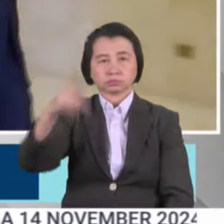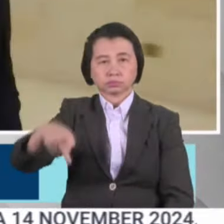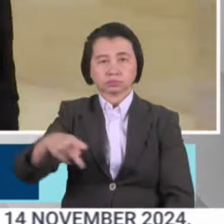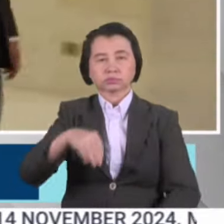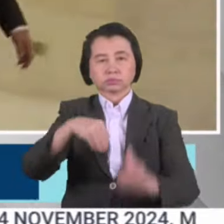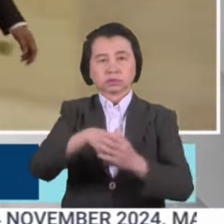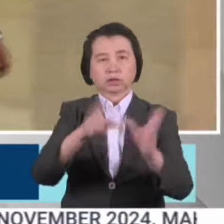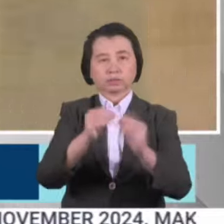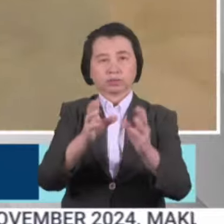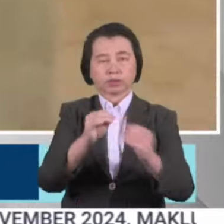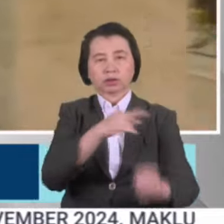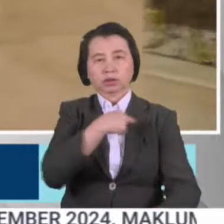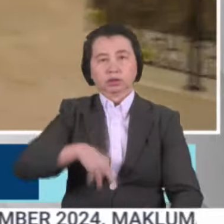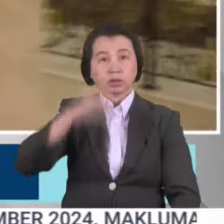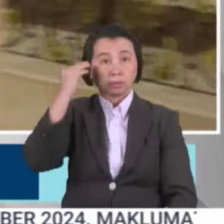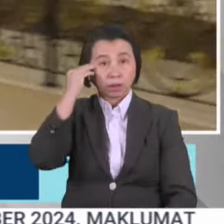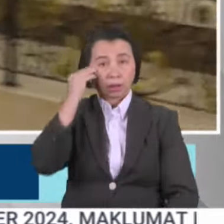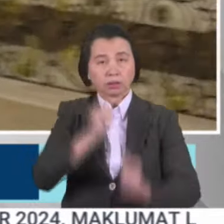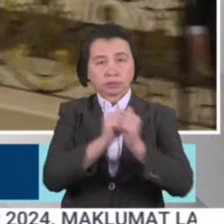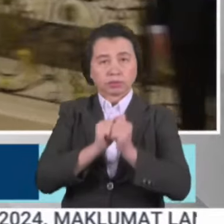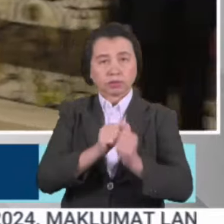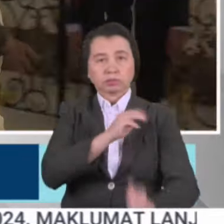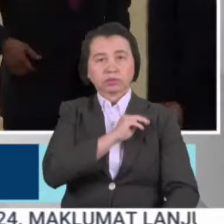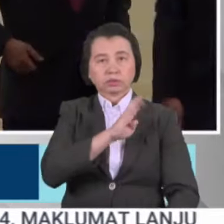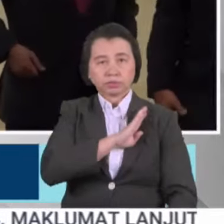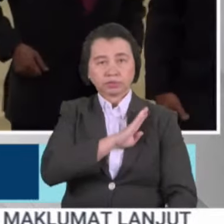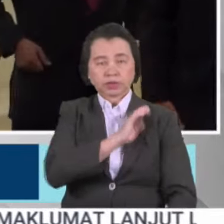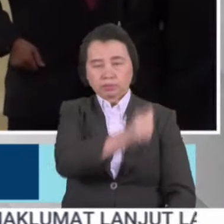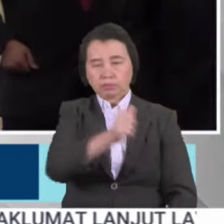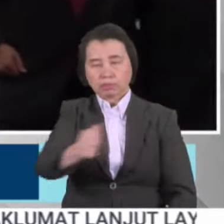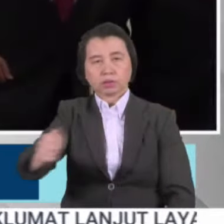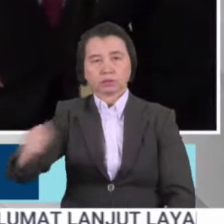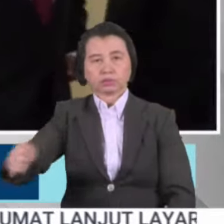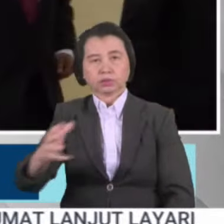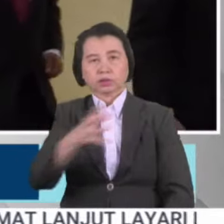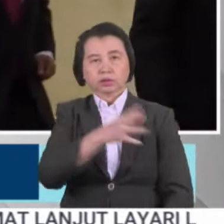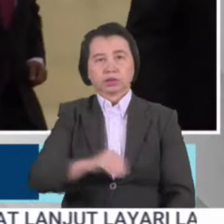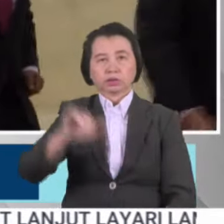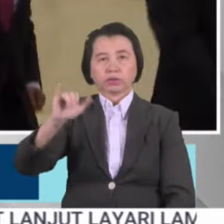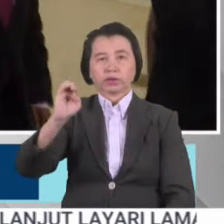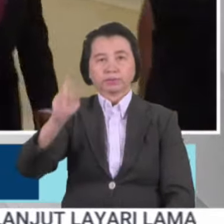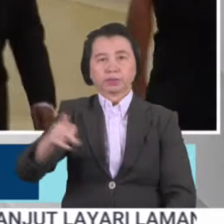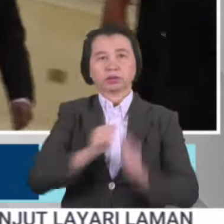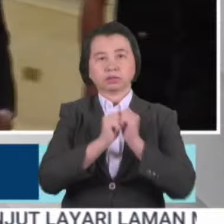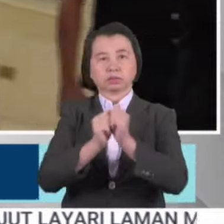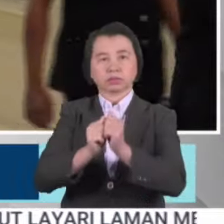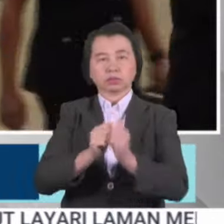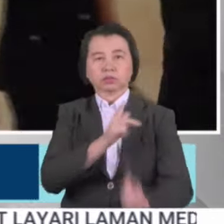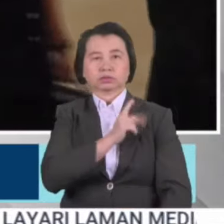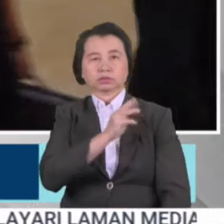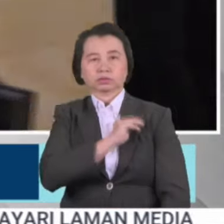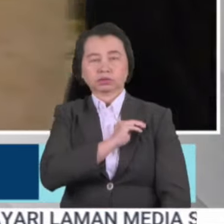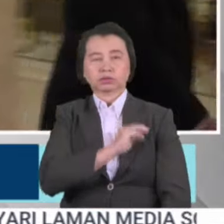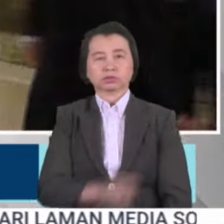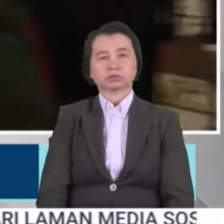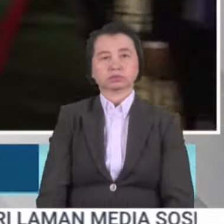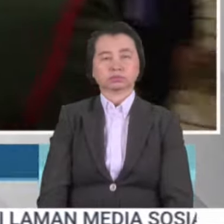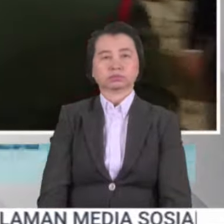Pada mesyuarat itu, Raja-Raja Melayu diiringi Menteri Besar masing-masing, manakala Yang di-Pertuan Negeri diiringi Ketua Menteri.